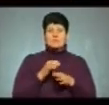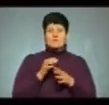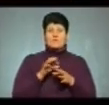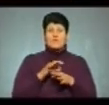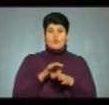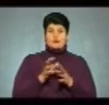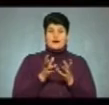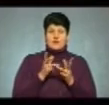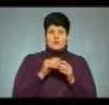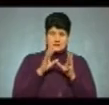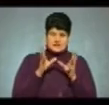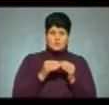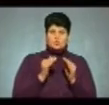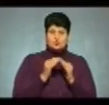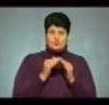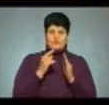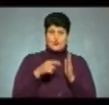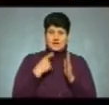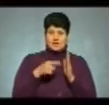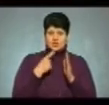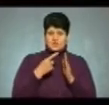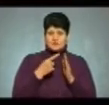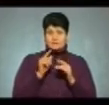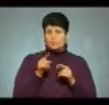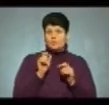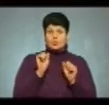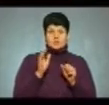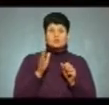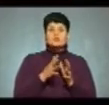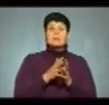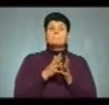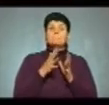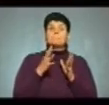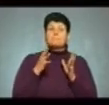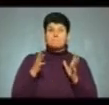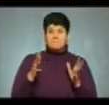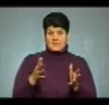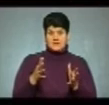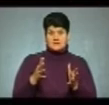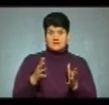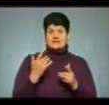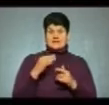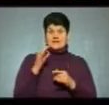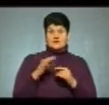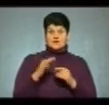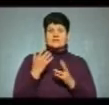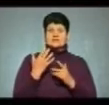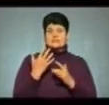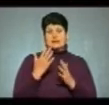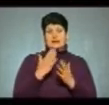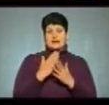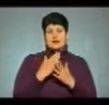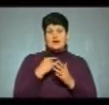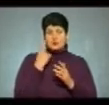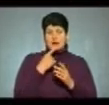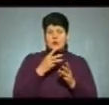нарахування по загальнобудинковому лічильнику, нарахування може бути більше на стільки відсотків, скільки відсотків є автономного